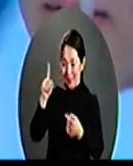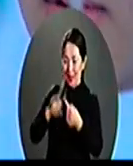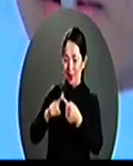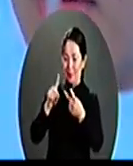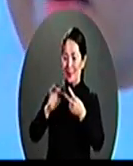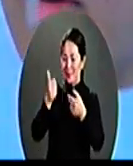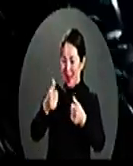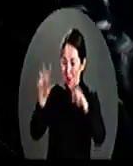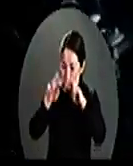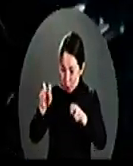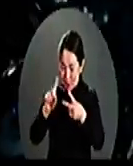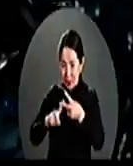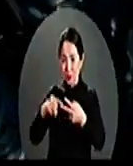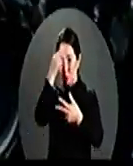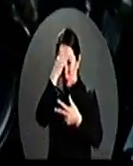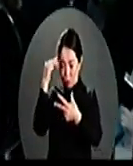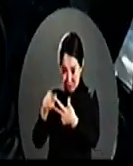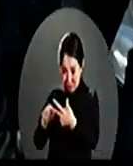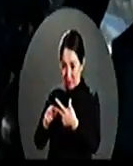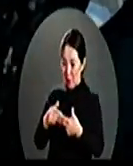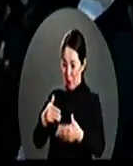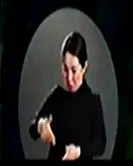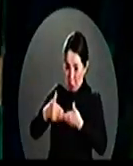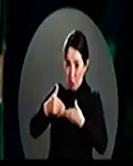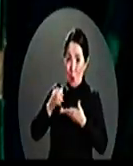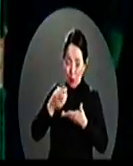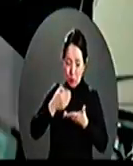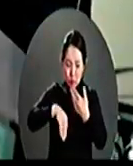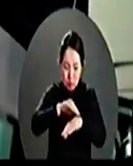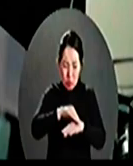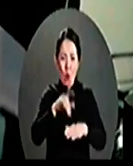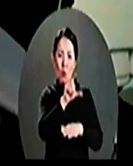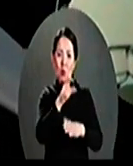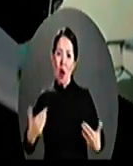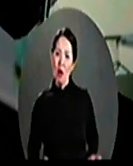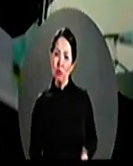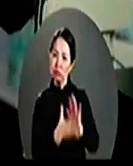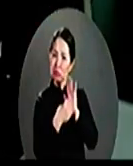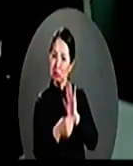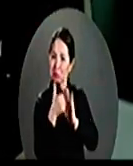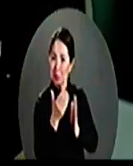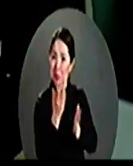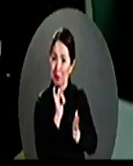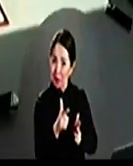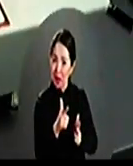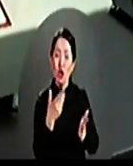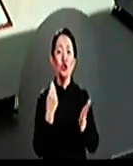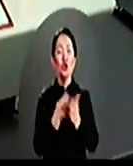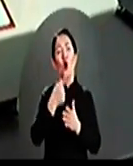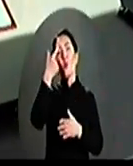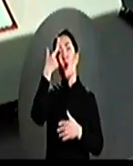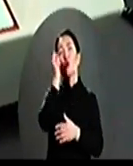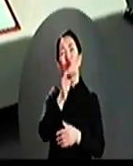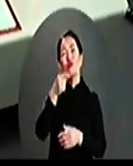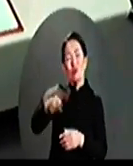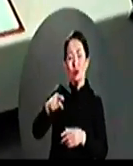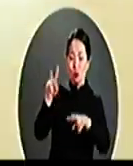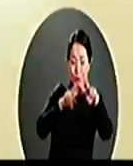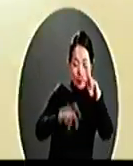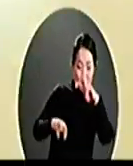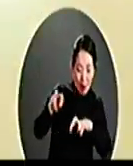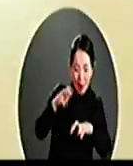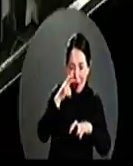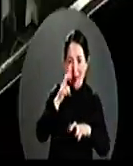Шин санаа, сайн судалгаа, туршилтууд дэмжлэг авч чадах юм бол олон хүний амьдралд бодиттой нөлөөлж чаддаг. Тэдгээрийн нэг нь Монгол